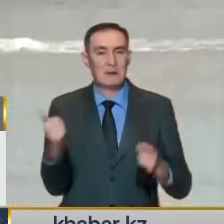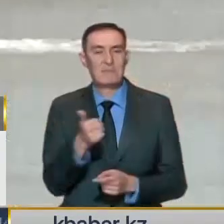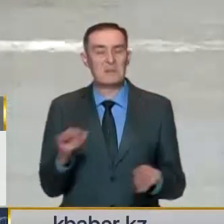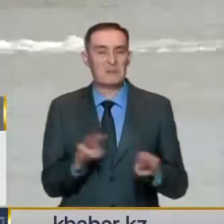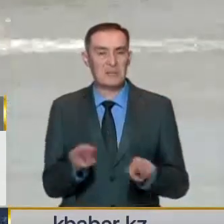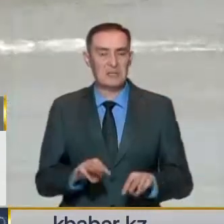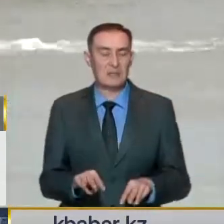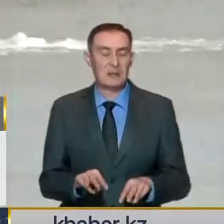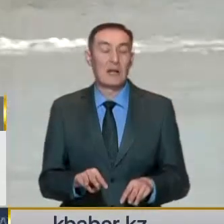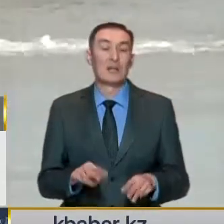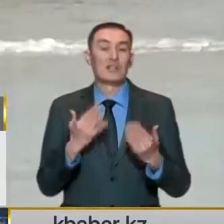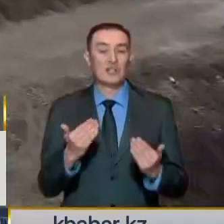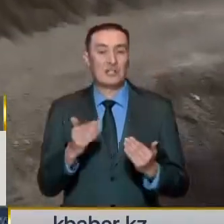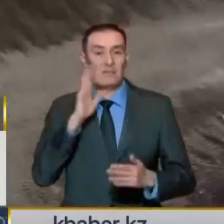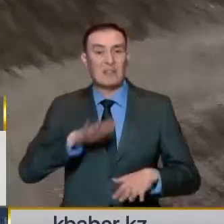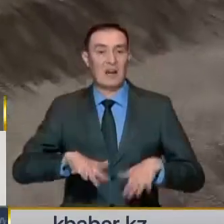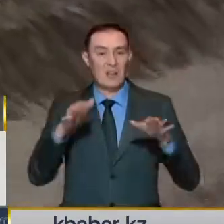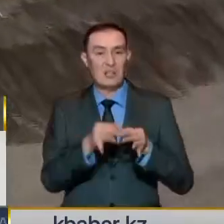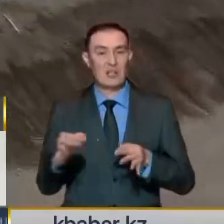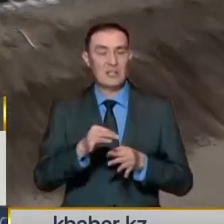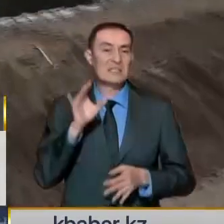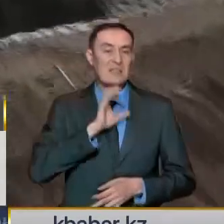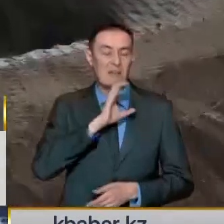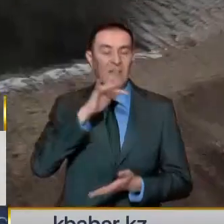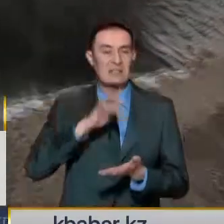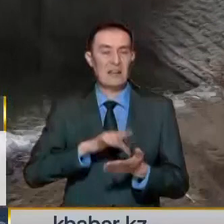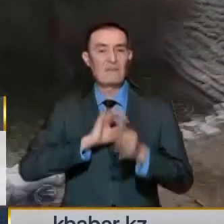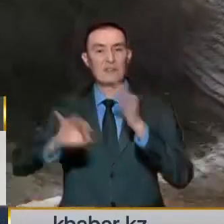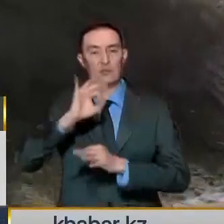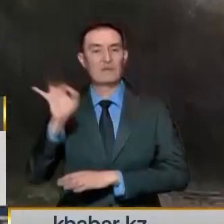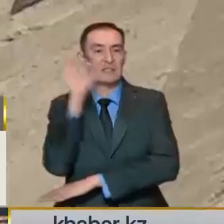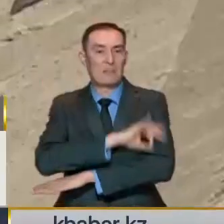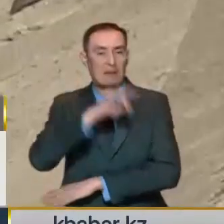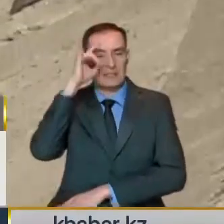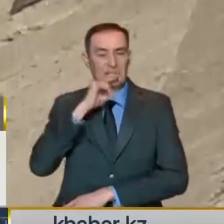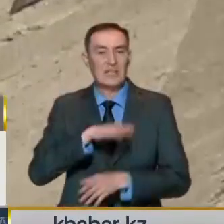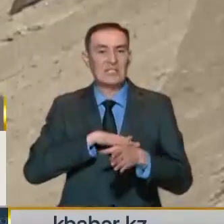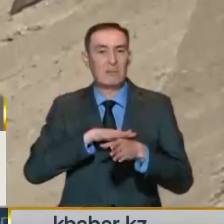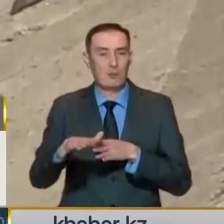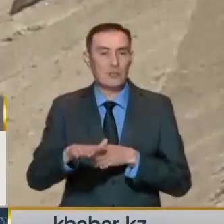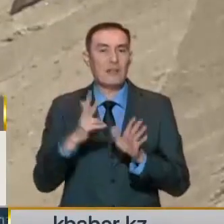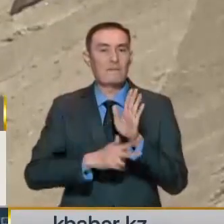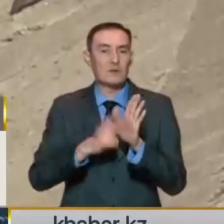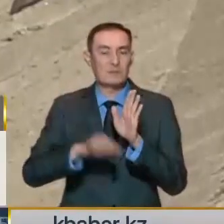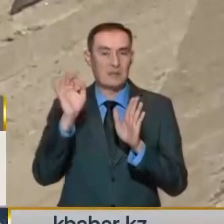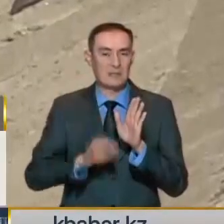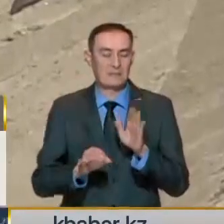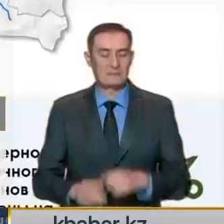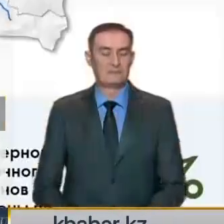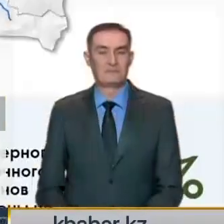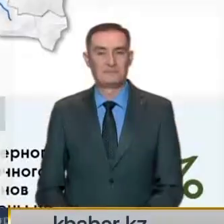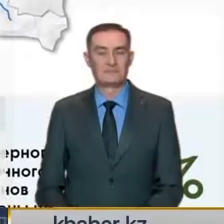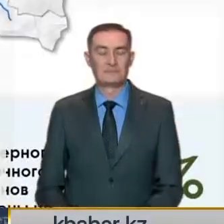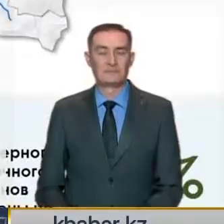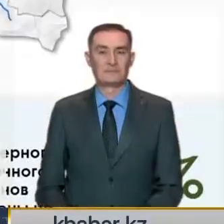Олжас Бектенов. Отмечу, что сейчас водохранилища северного, центрального, восточного и западных регионов Казахстана заполнены на 80%.